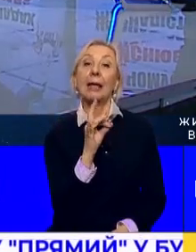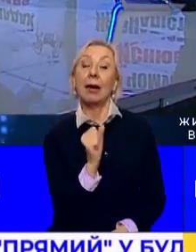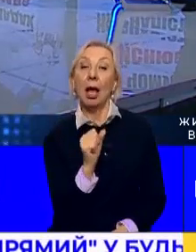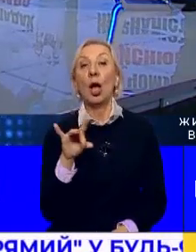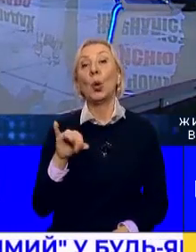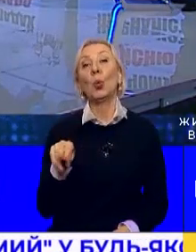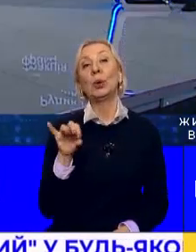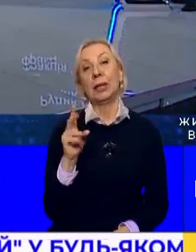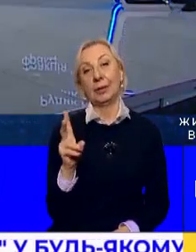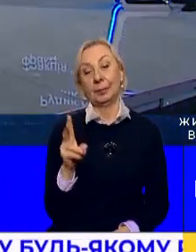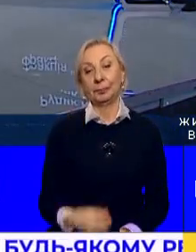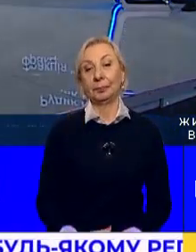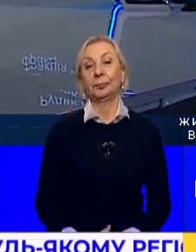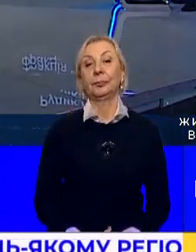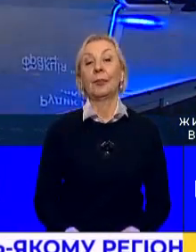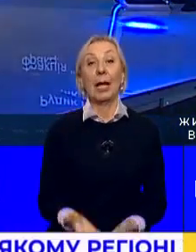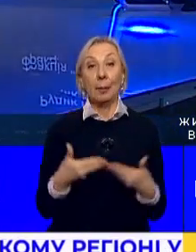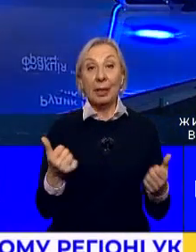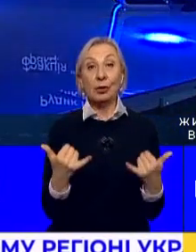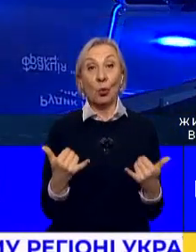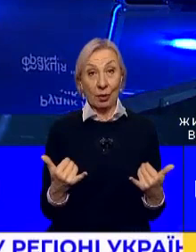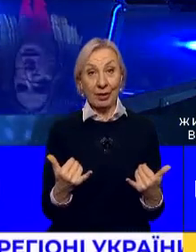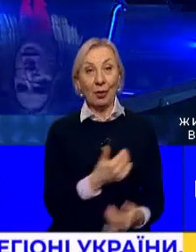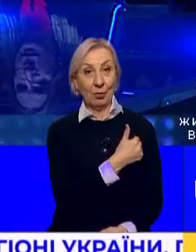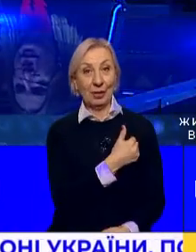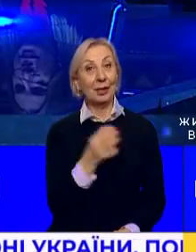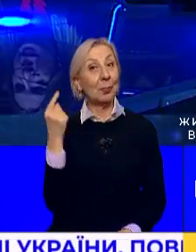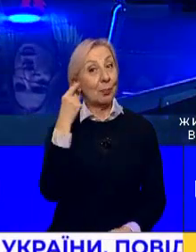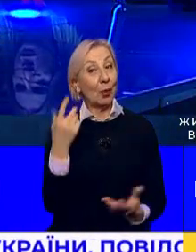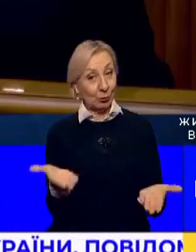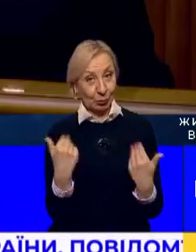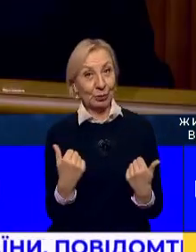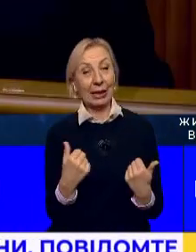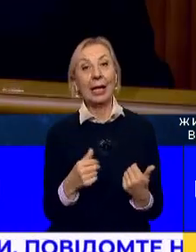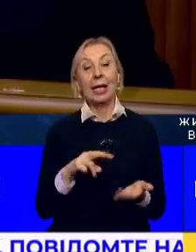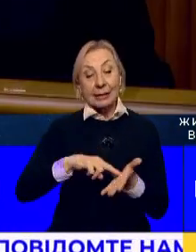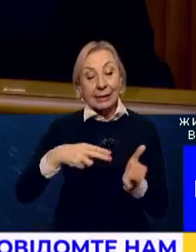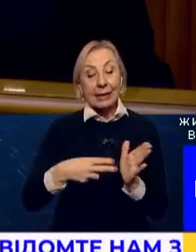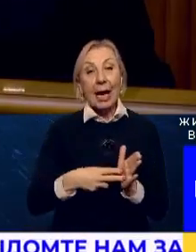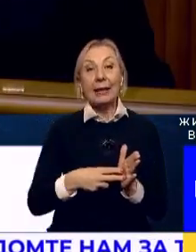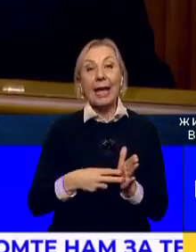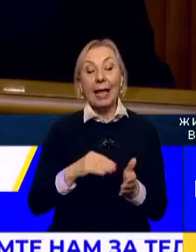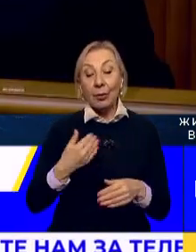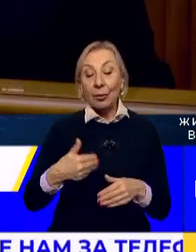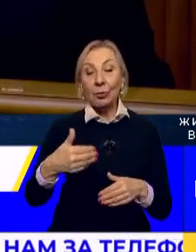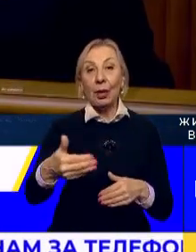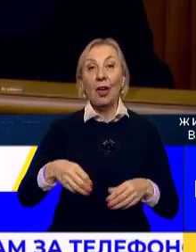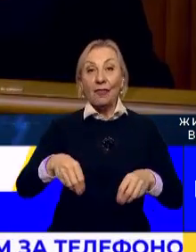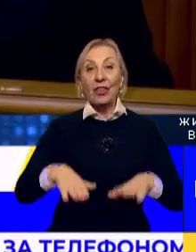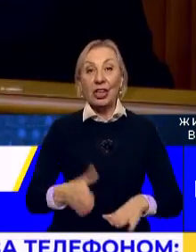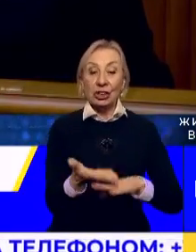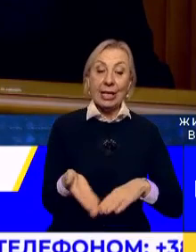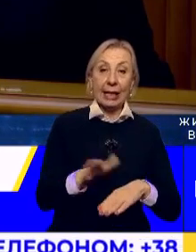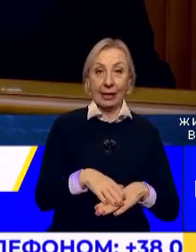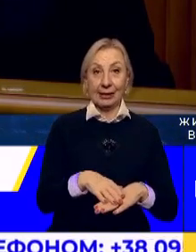мову. Ми сьогодні хотіли почути стратегію вирішення тих криз, в яких зараз знаходиться наша